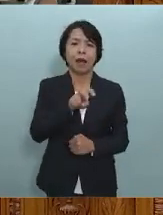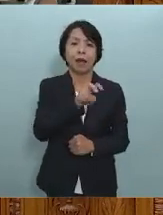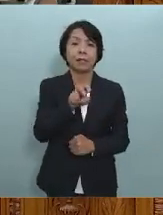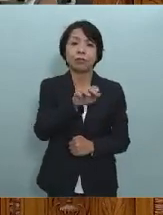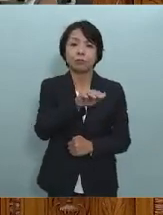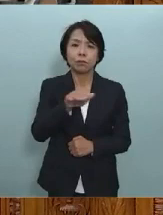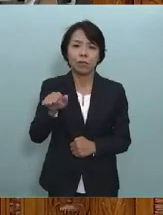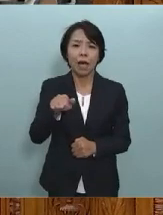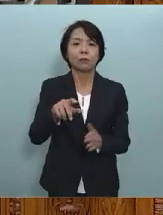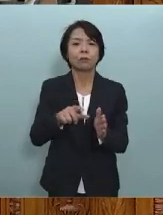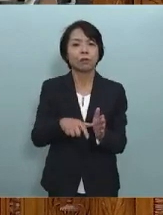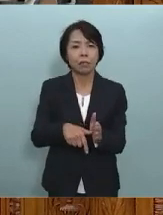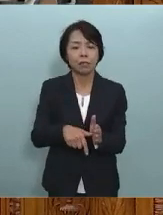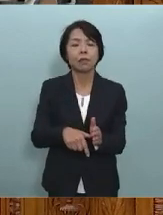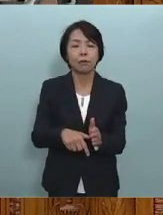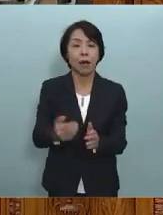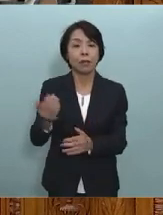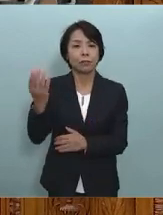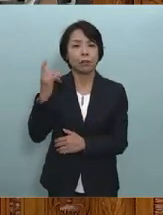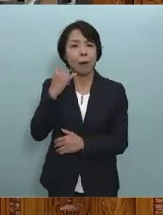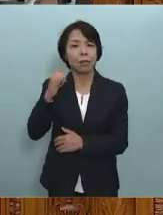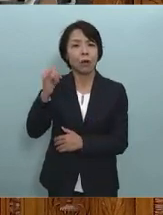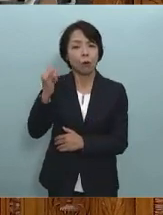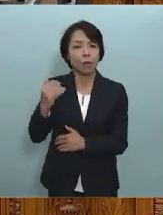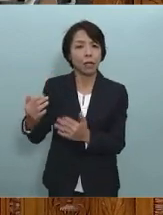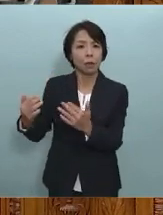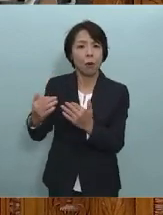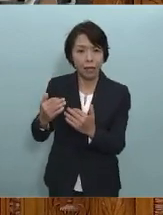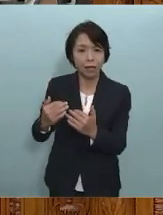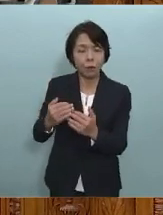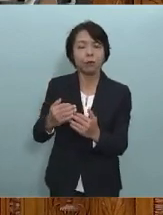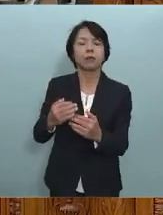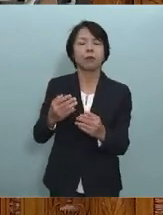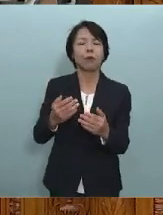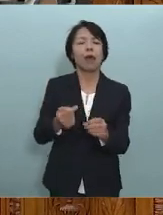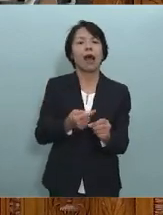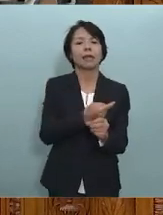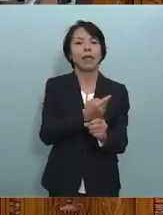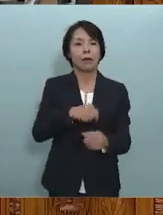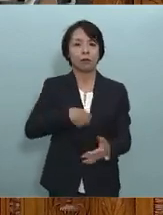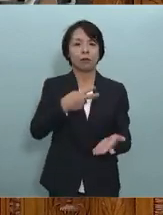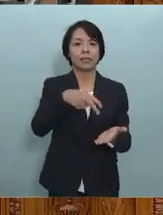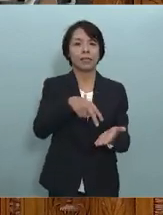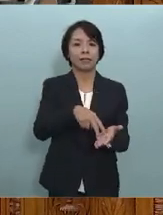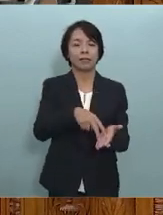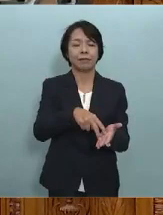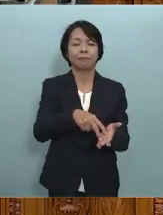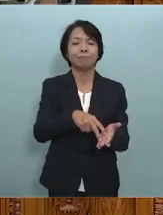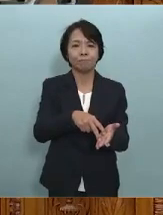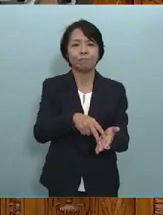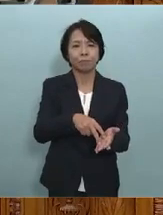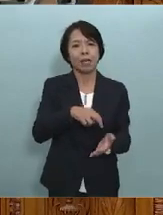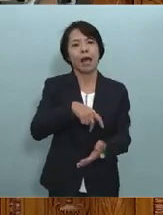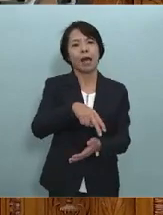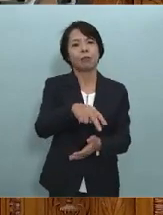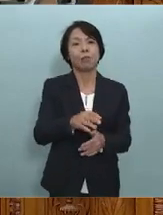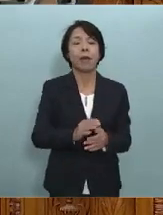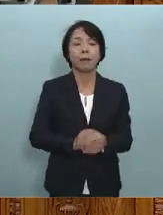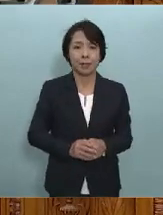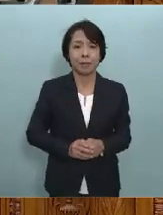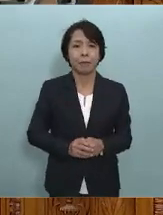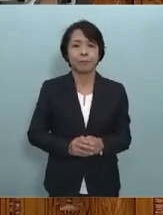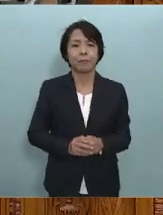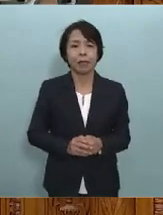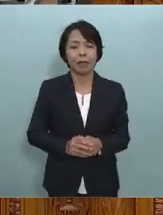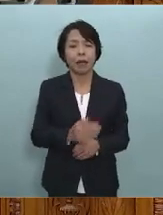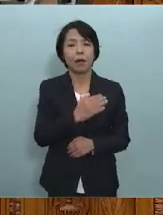はそれまで保護者の影響から離れていきながら自立の道を歩んでいきます私たちは